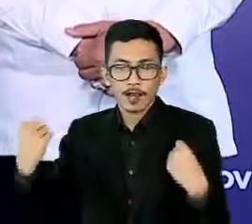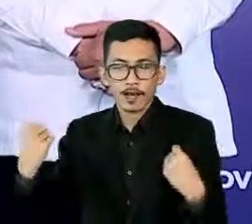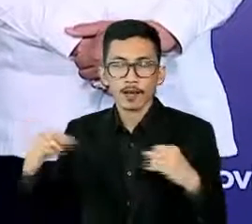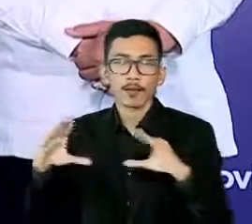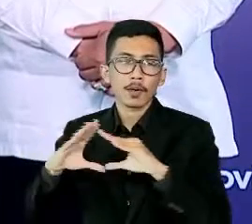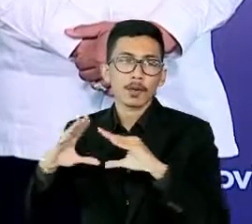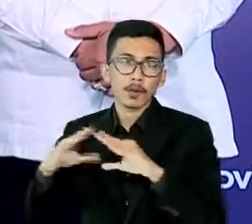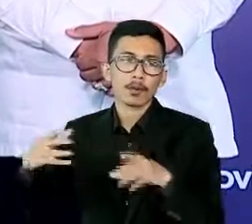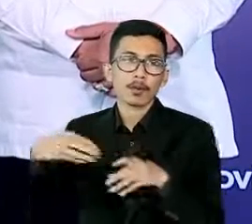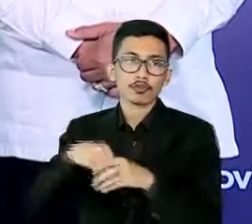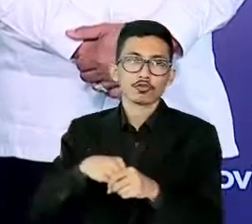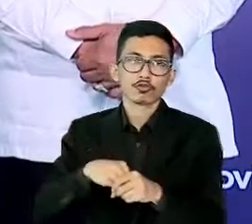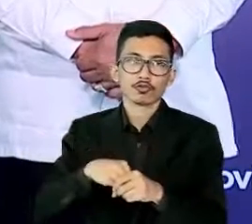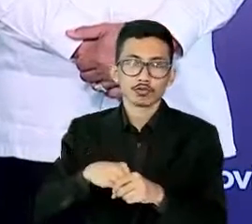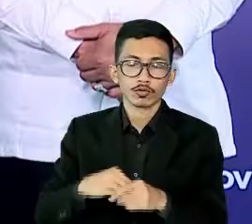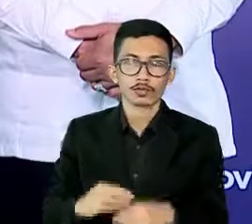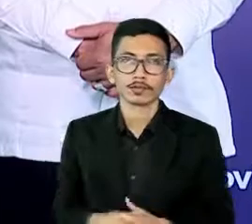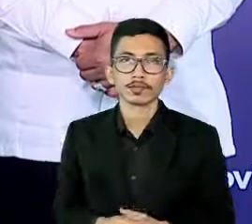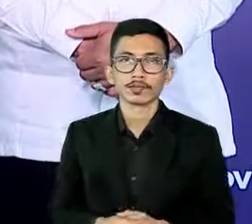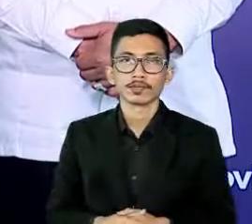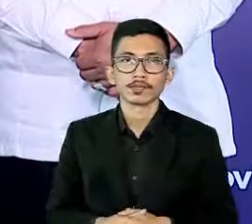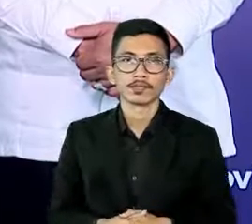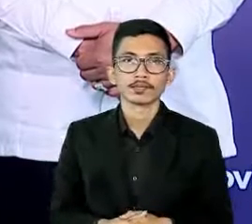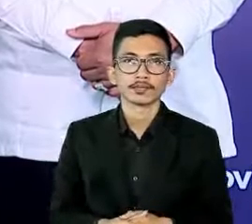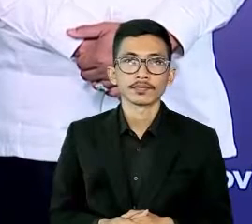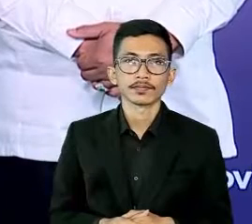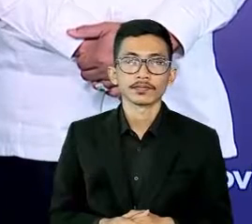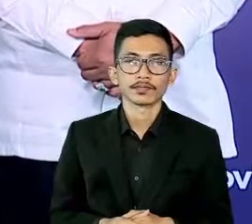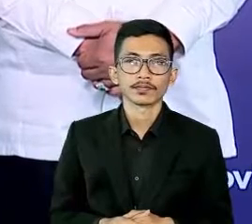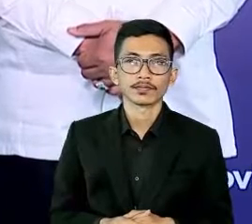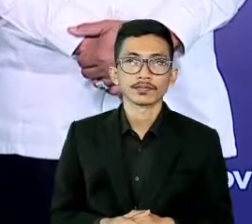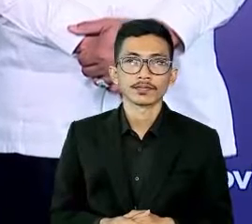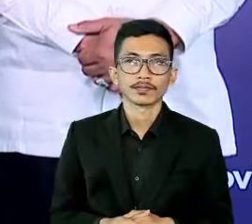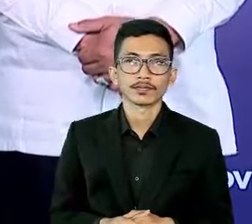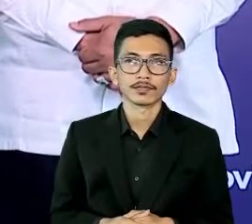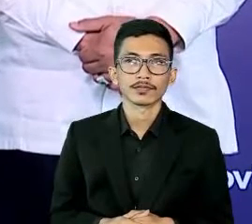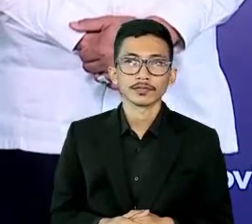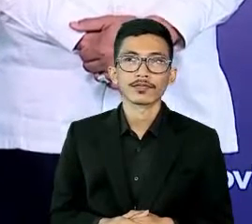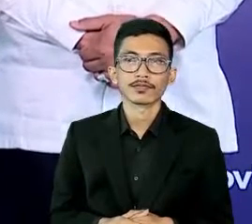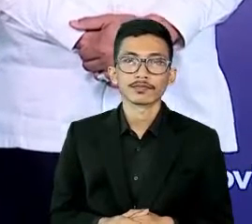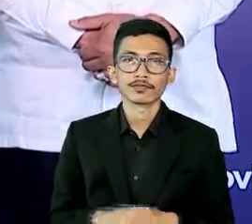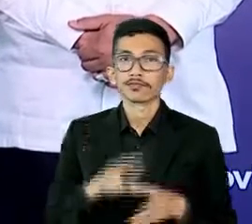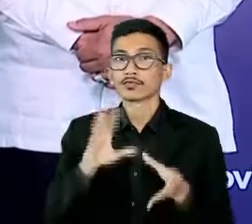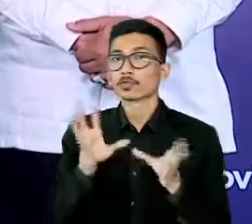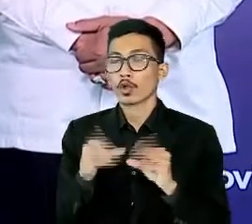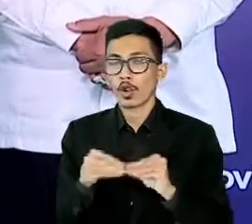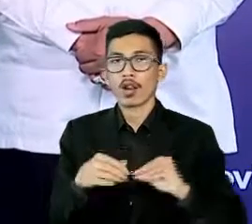BNPB Hai saat ini Hai ada